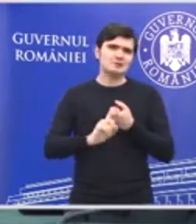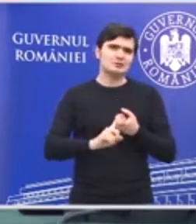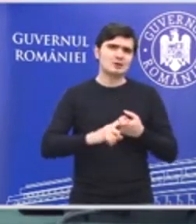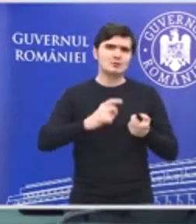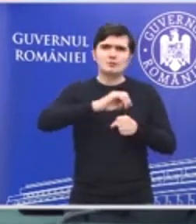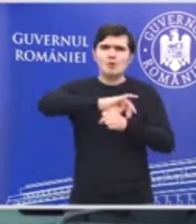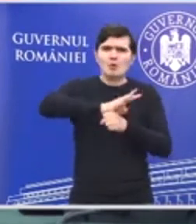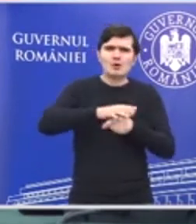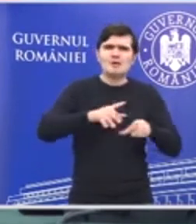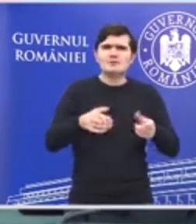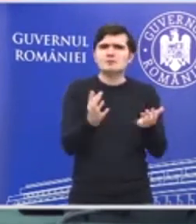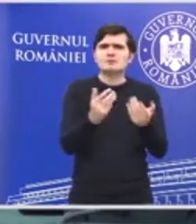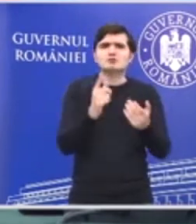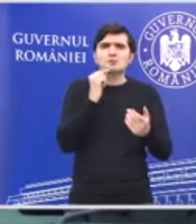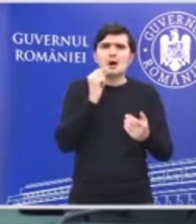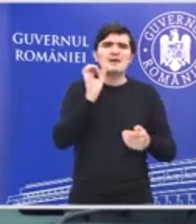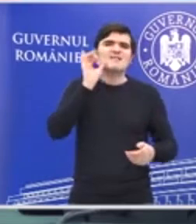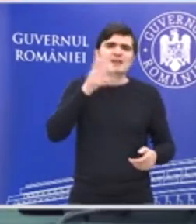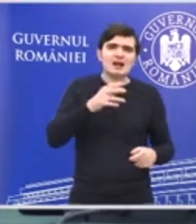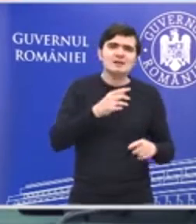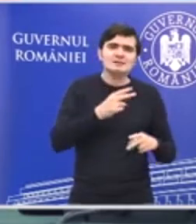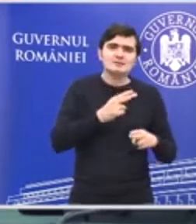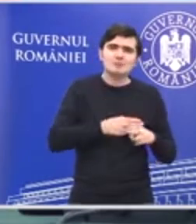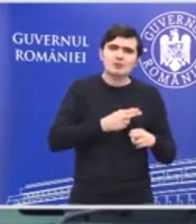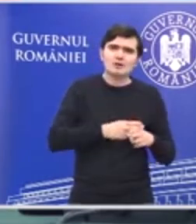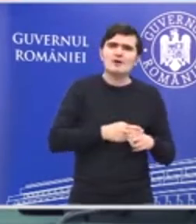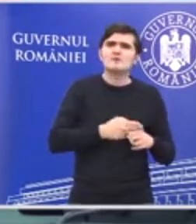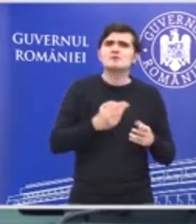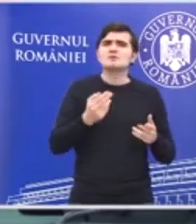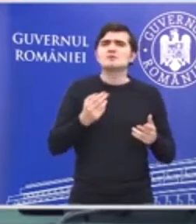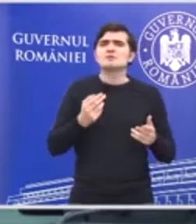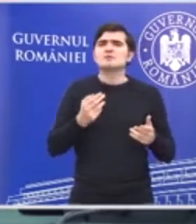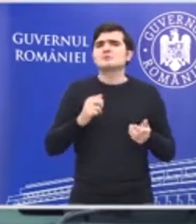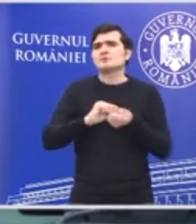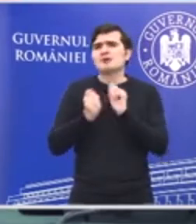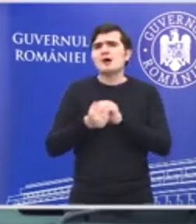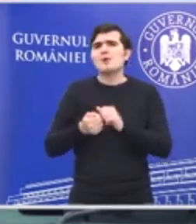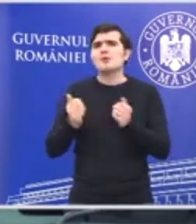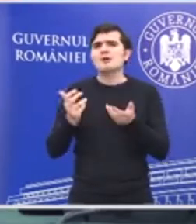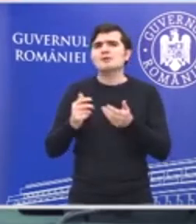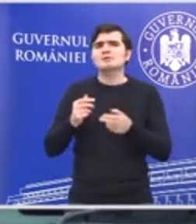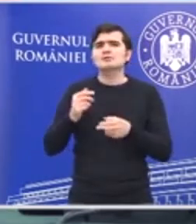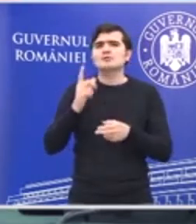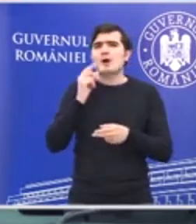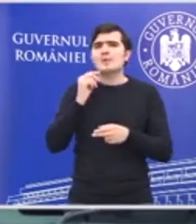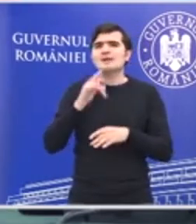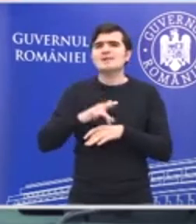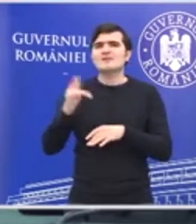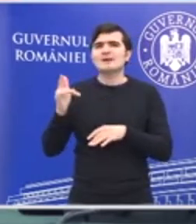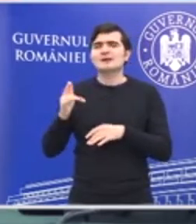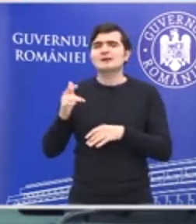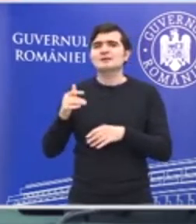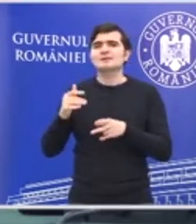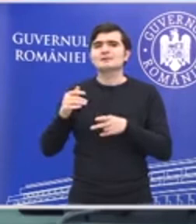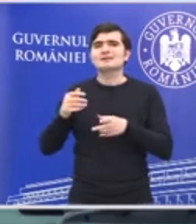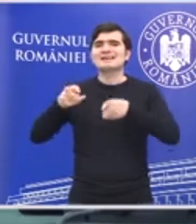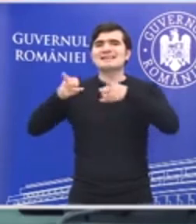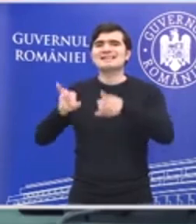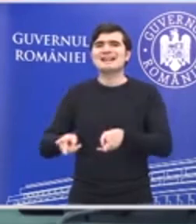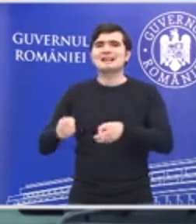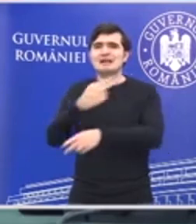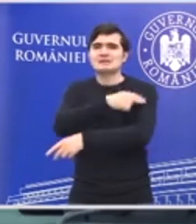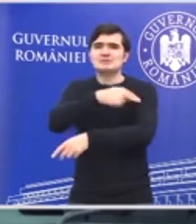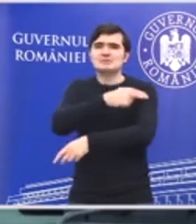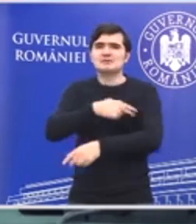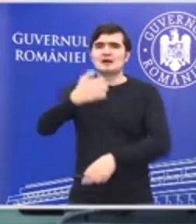câte cazuri sunt raportate, la nivelul persoanelor care se află internate în secțiile de terapie intensivă.